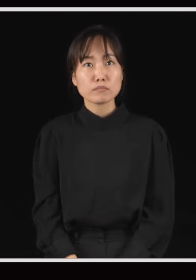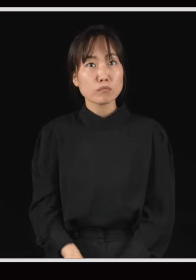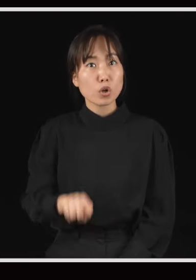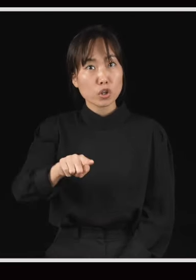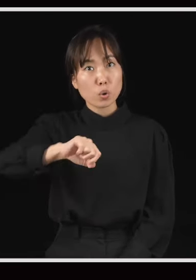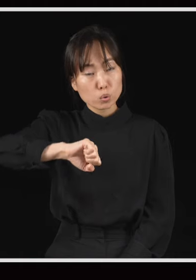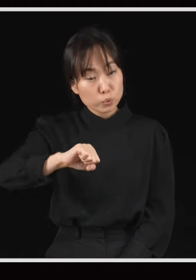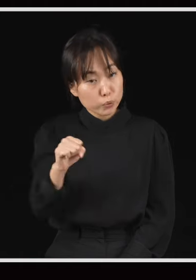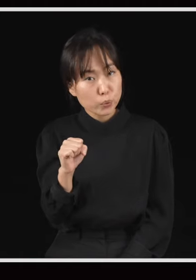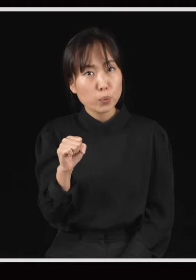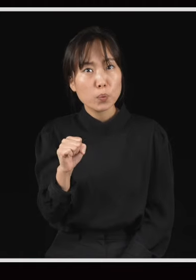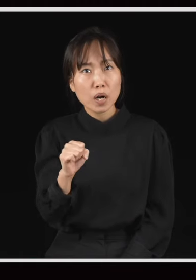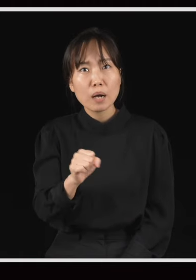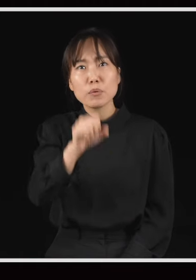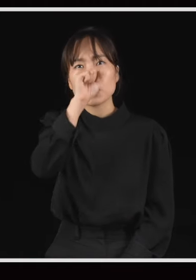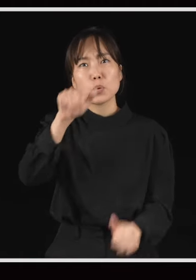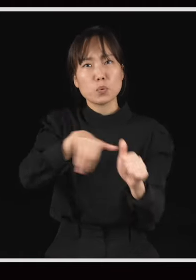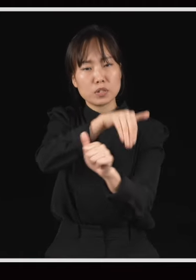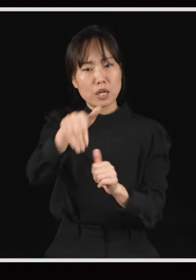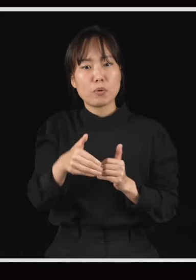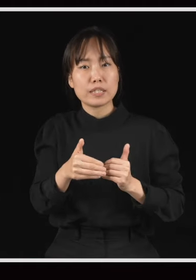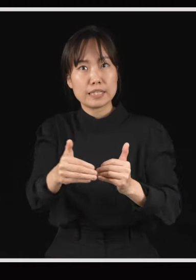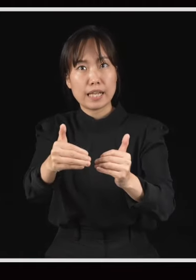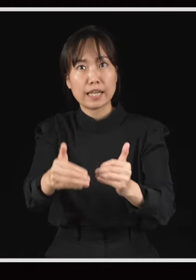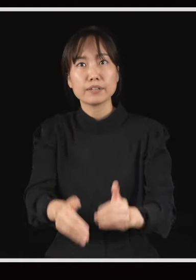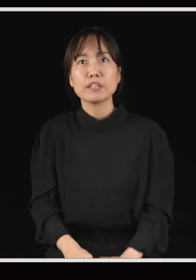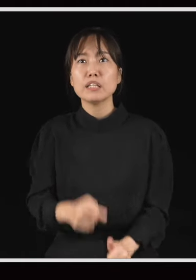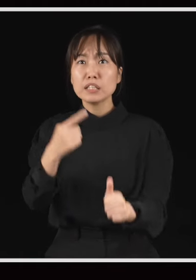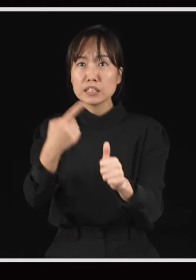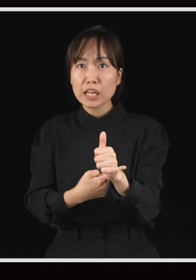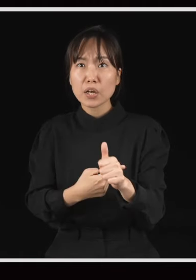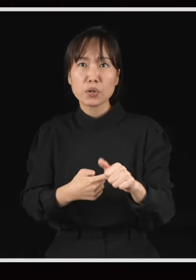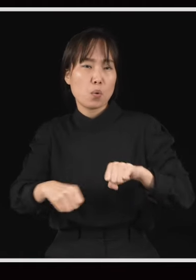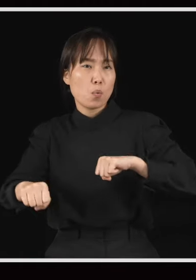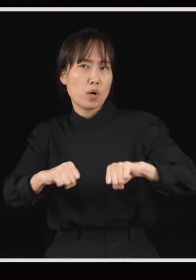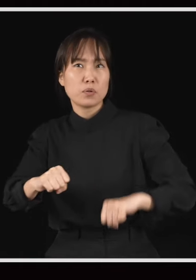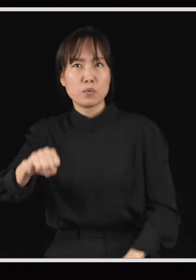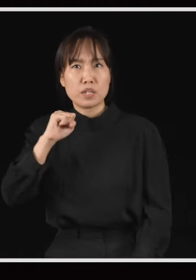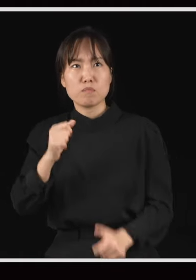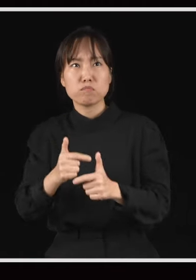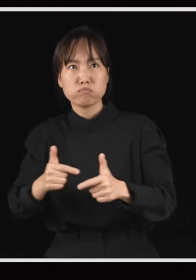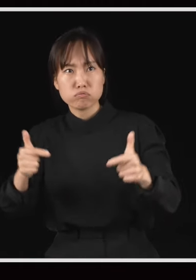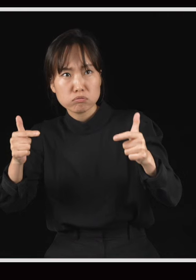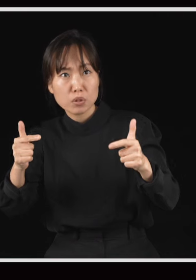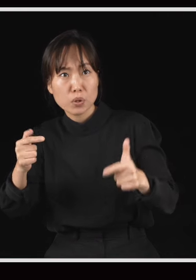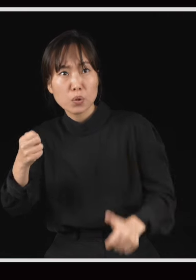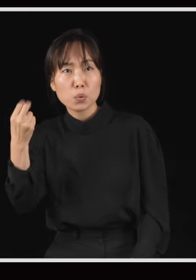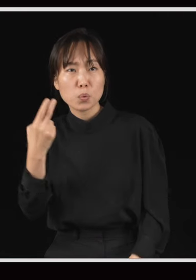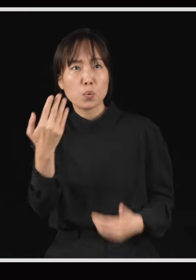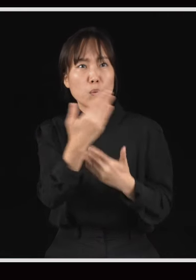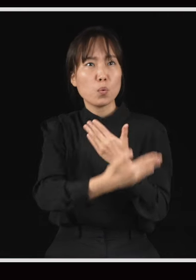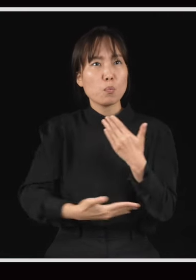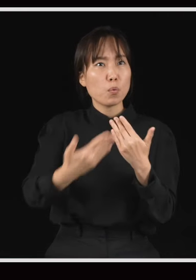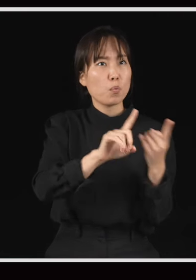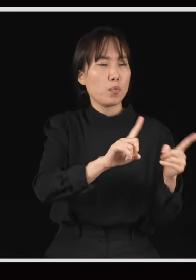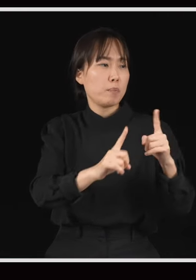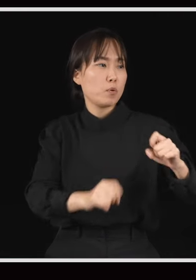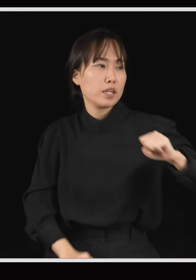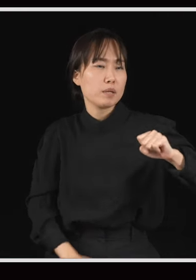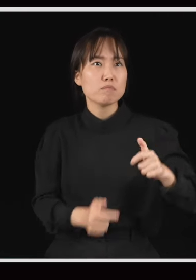이런 것들이 선순환을 만듭니다. 게다가 이런 것들을 하면 할수록 내재 역량이 좋아지고 나의 회복 탄력성이